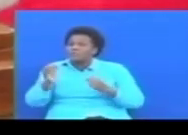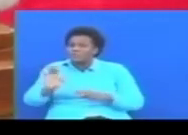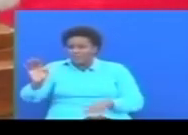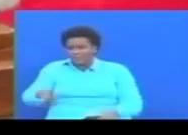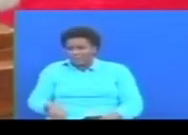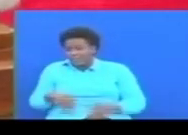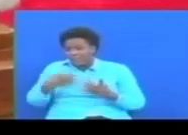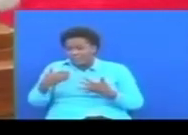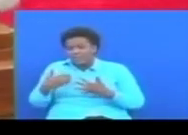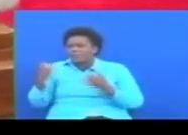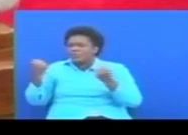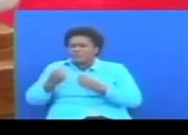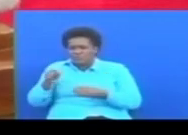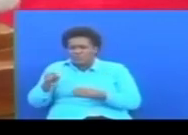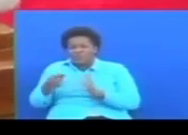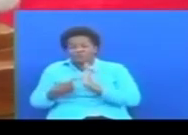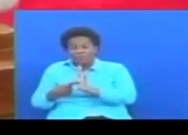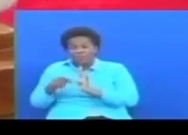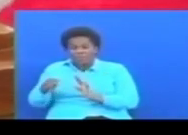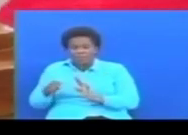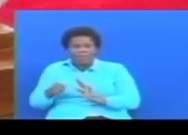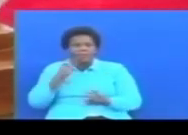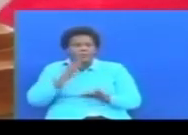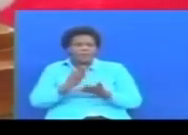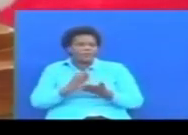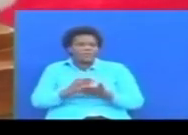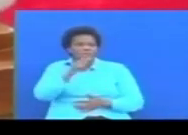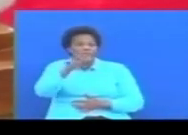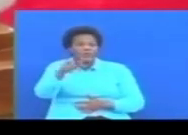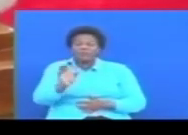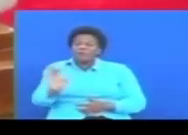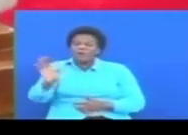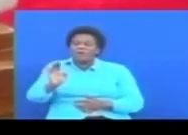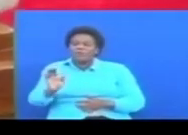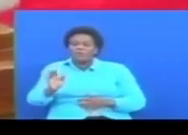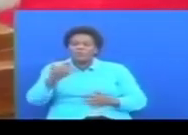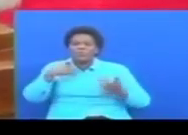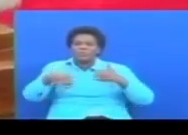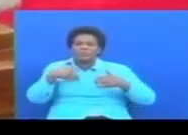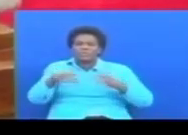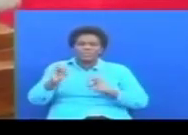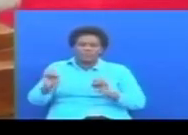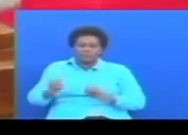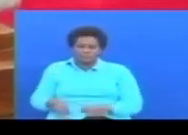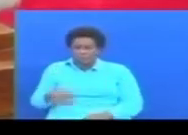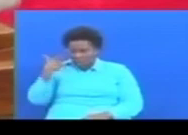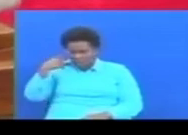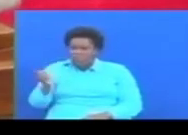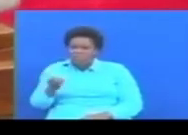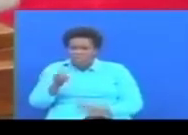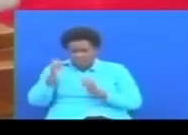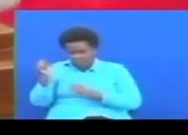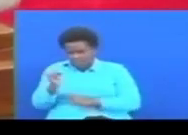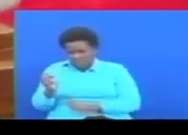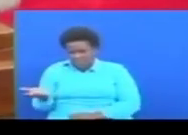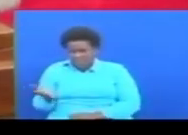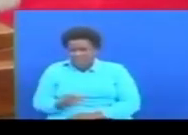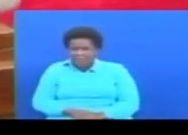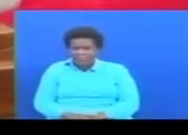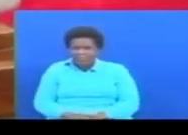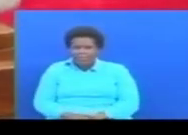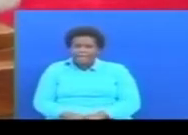hizo sioni kama wananchi wake watakuwa na mashaka na yeye kumrudisha. Kuhusiana na ombi lake, kama ambavyo nimejibu swali la